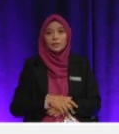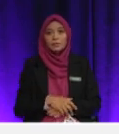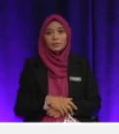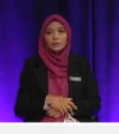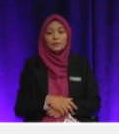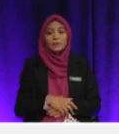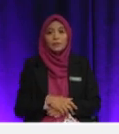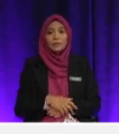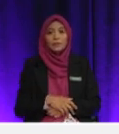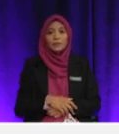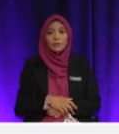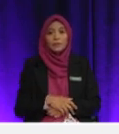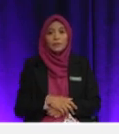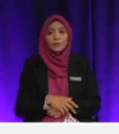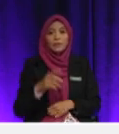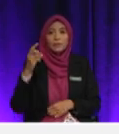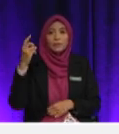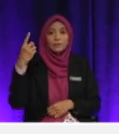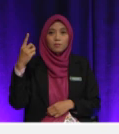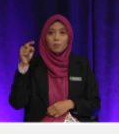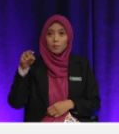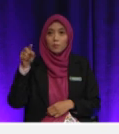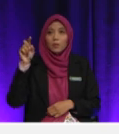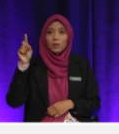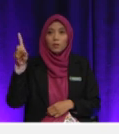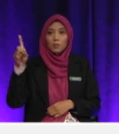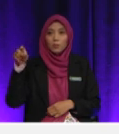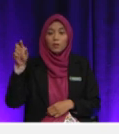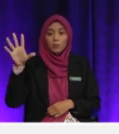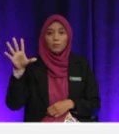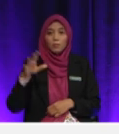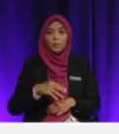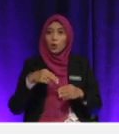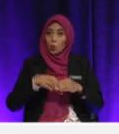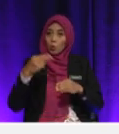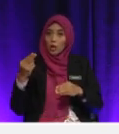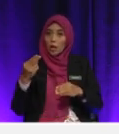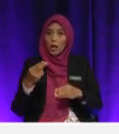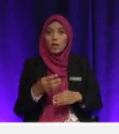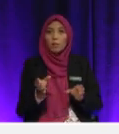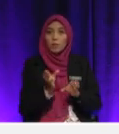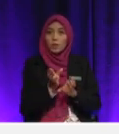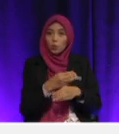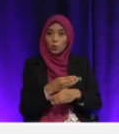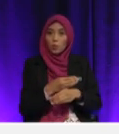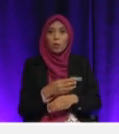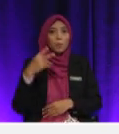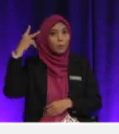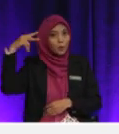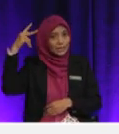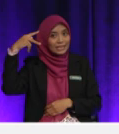dan yang kedua 11 poin 1 poin 5 yang menguraikan penumbuhan pati-pati politik